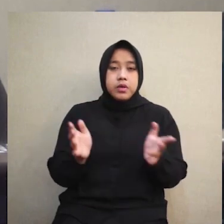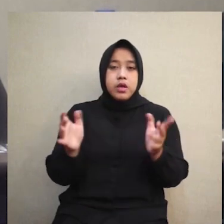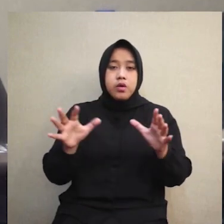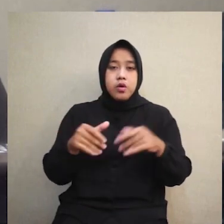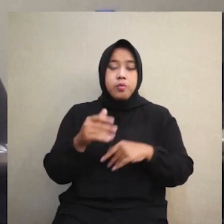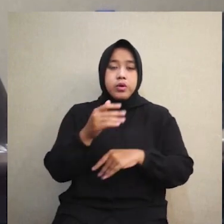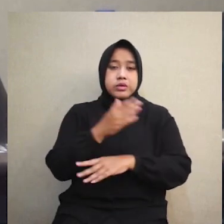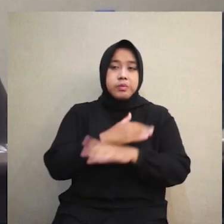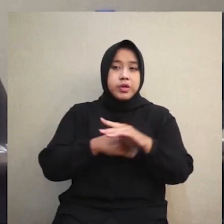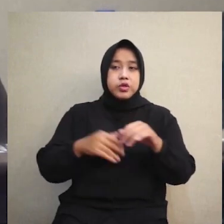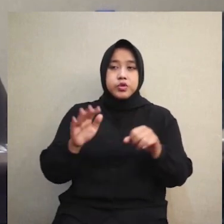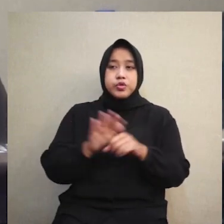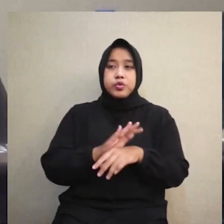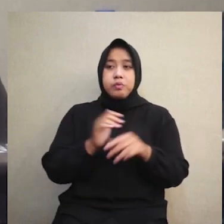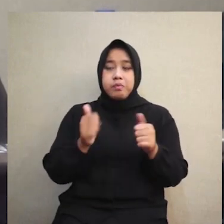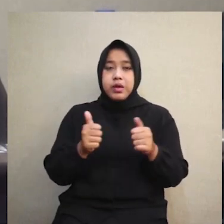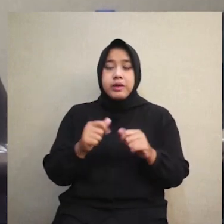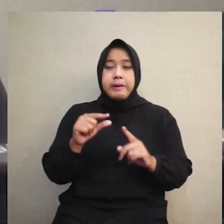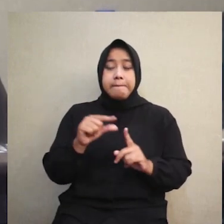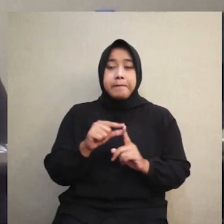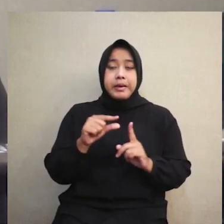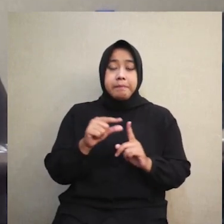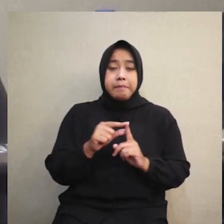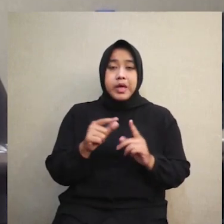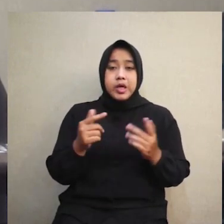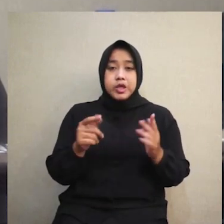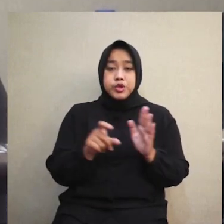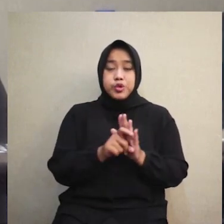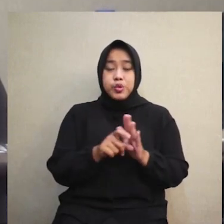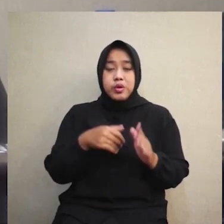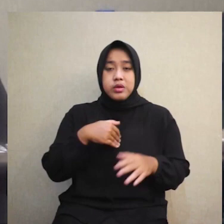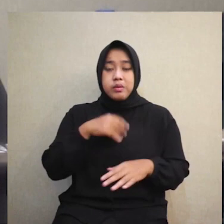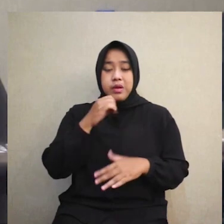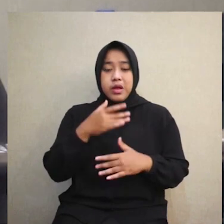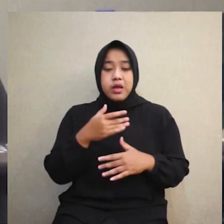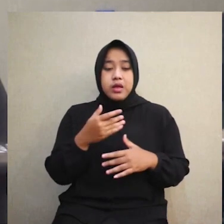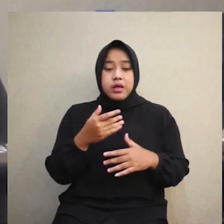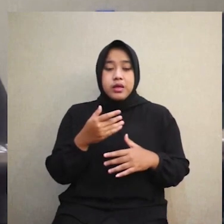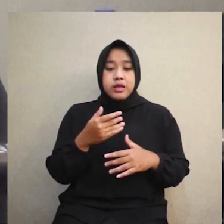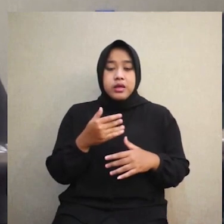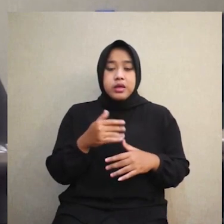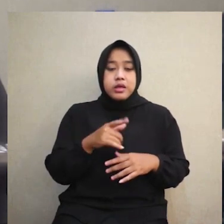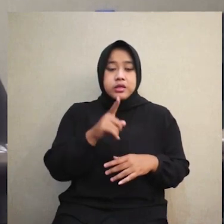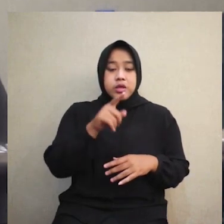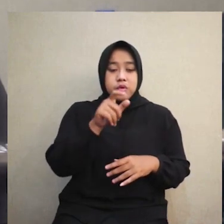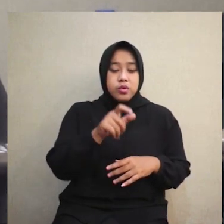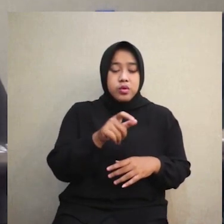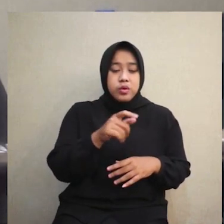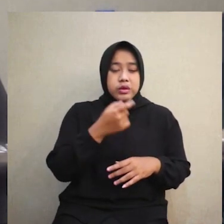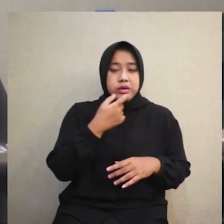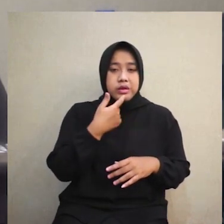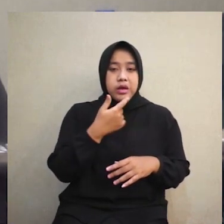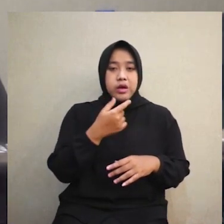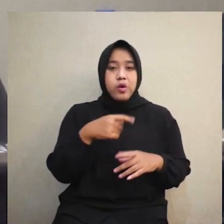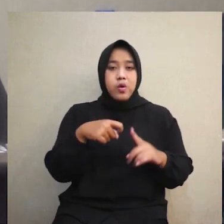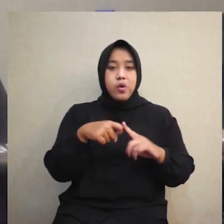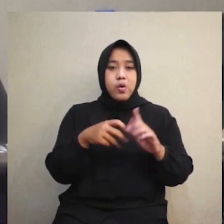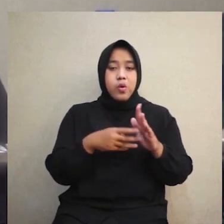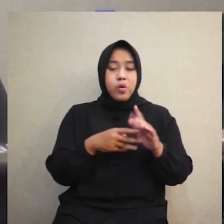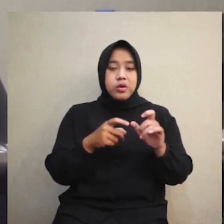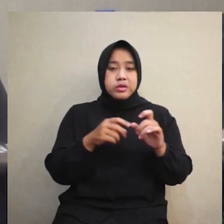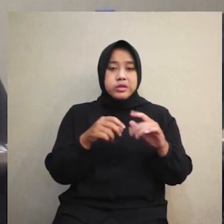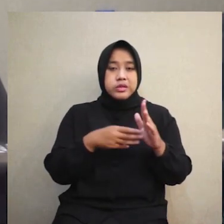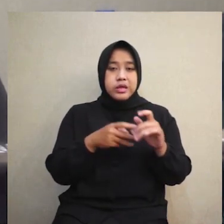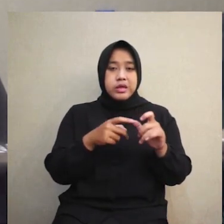difabel itu sudah cukup baiklah di PP saja kita Katakanlah tinggal Tertinggal satu soal konsesi itu